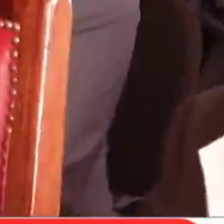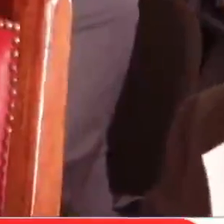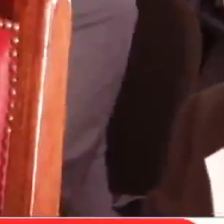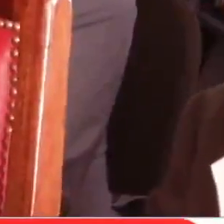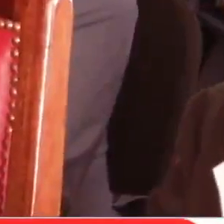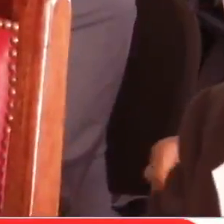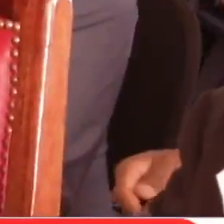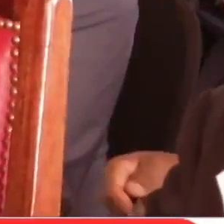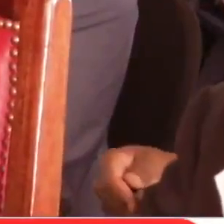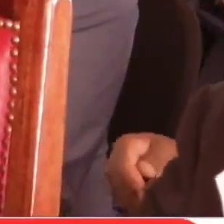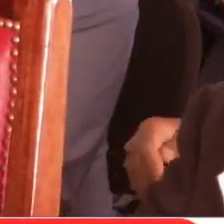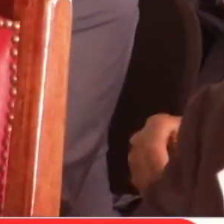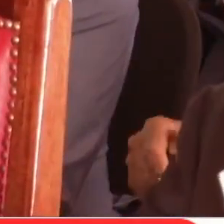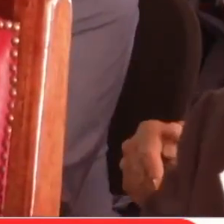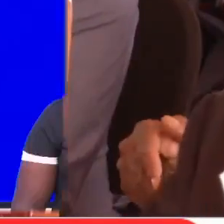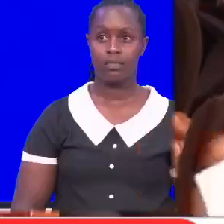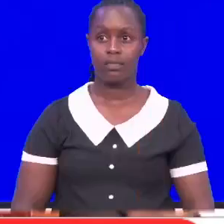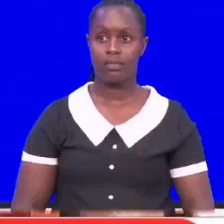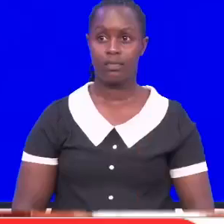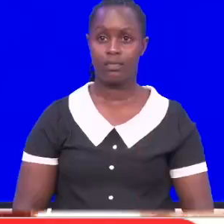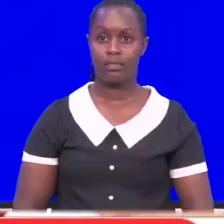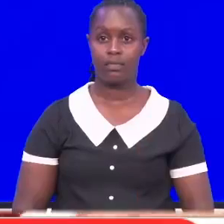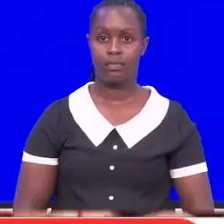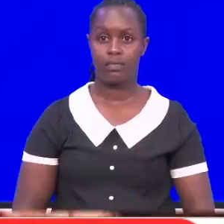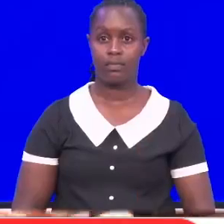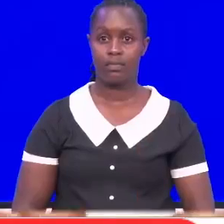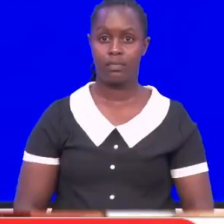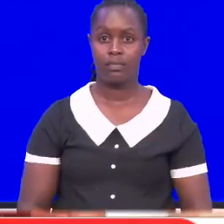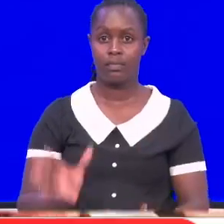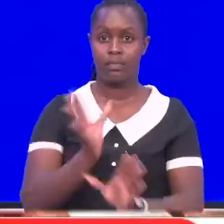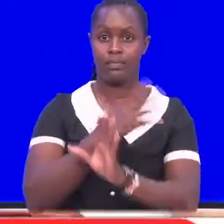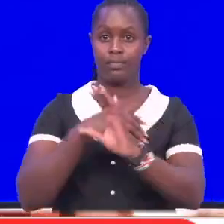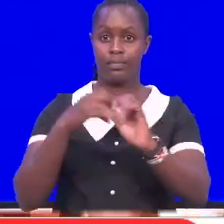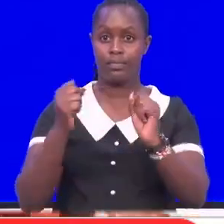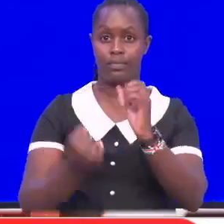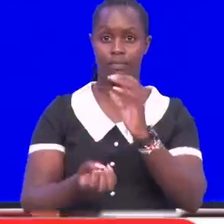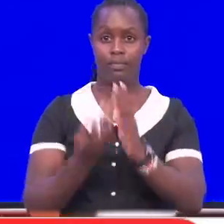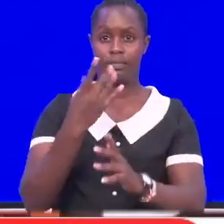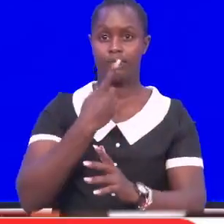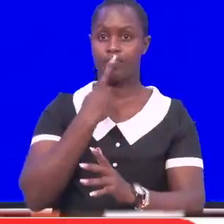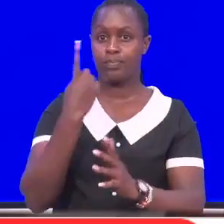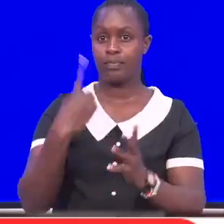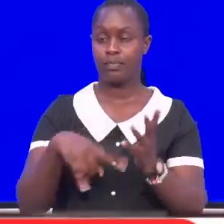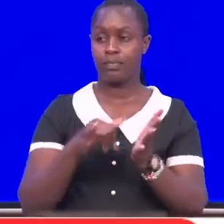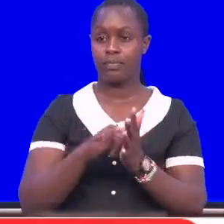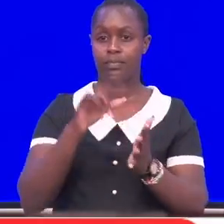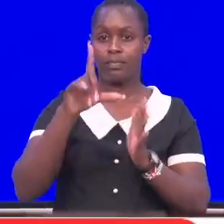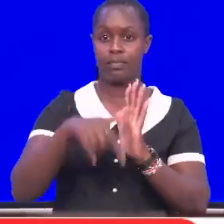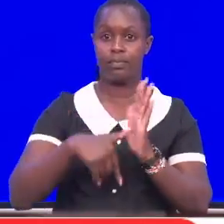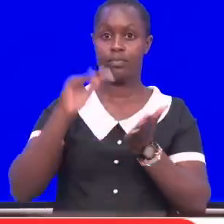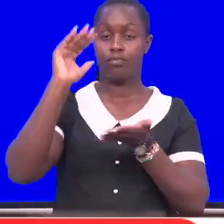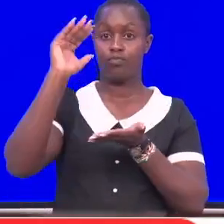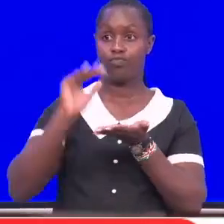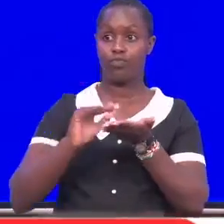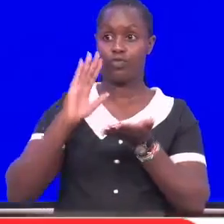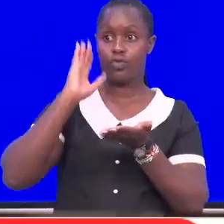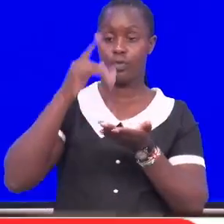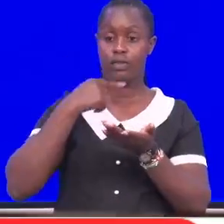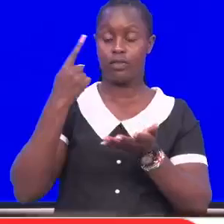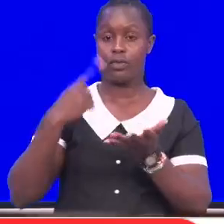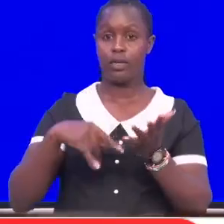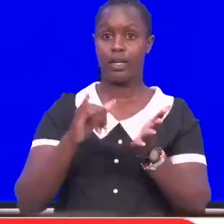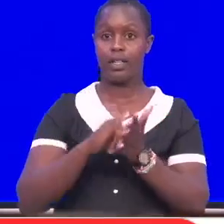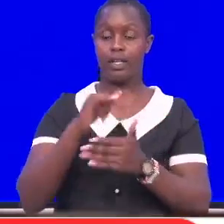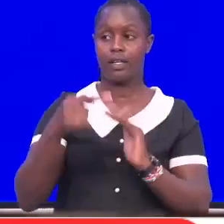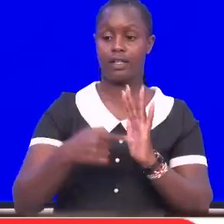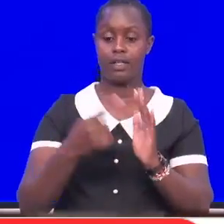Ruto aliyezindua simu hizo za aina yake amesema hatimaye bei zitashuka, licha ya kuwa ndizo za bei